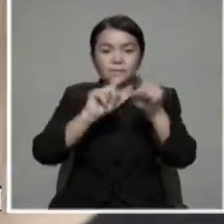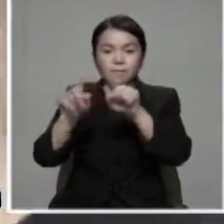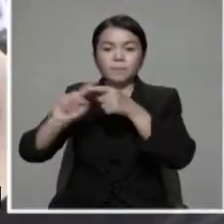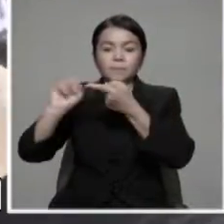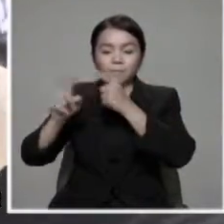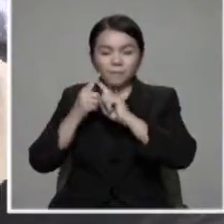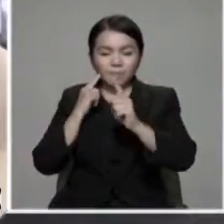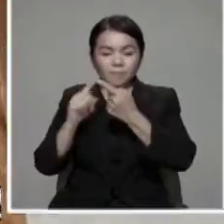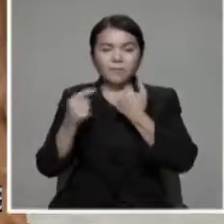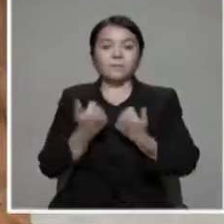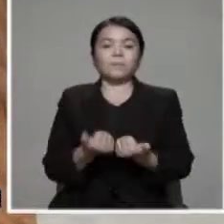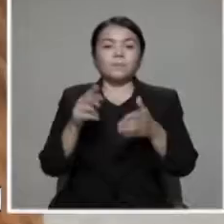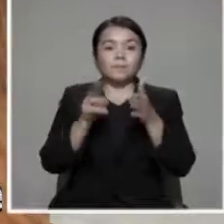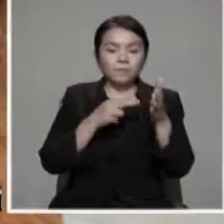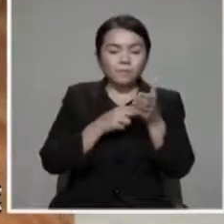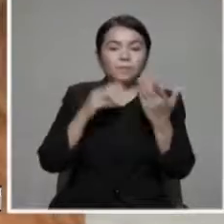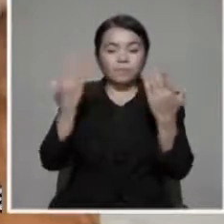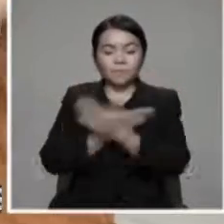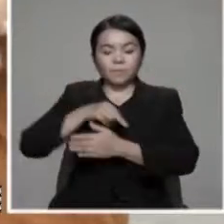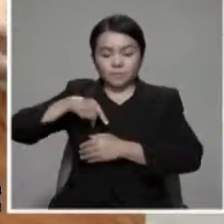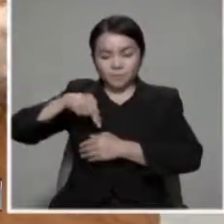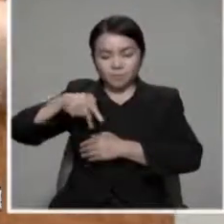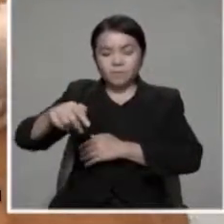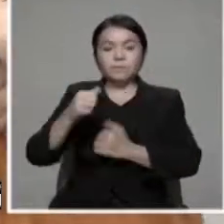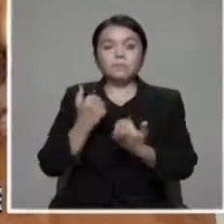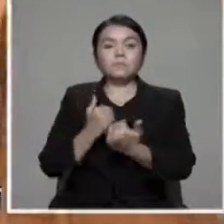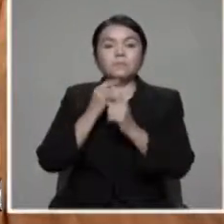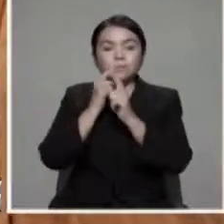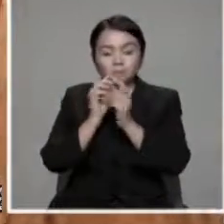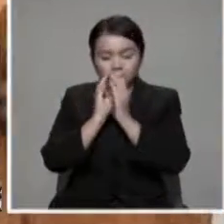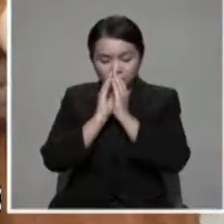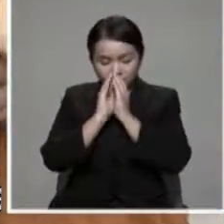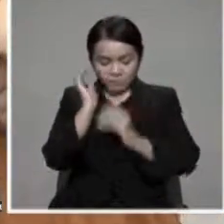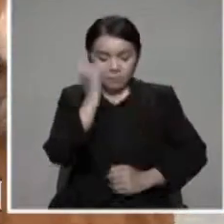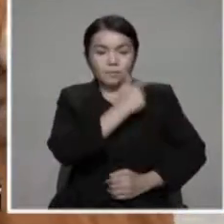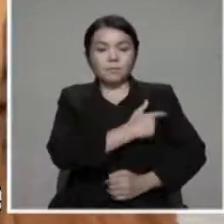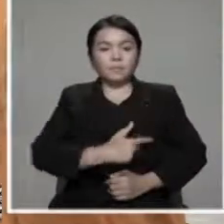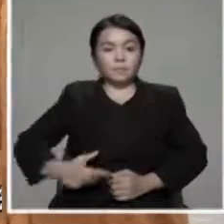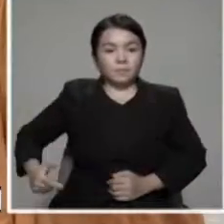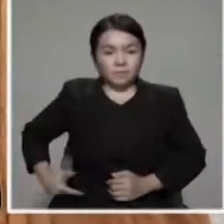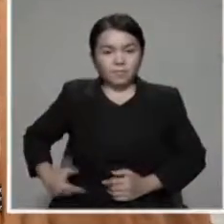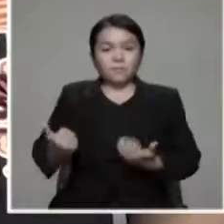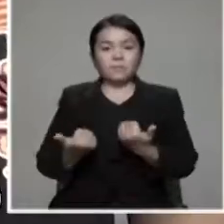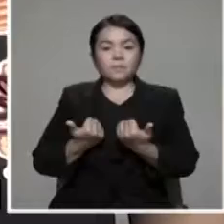ความอาลัยแด่พระบาทสมเด็จพระปรมินทรมหาภูมิพลอดุลยเดชณพระบรมมหาราชวังซึ่งรว